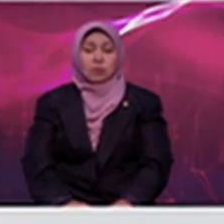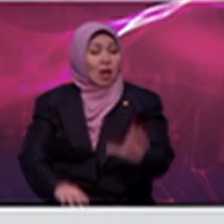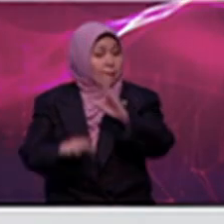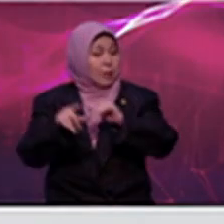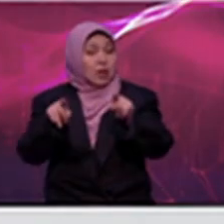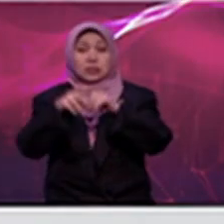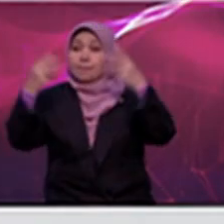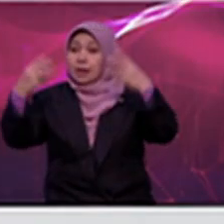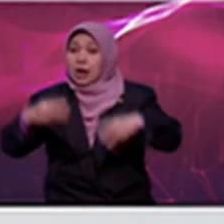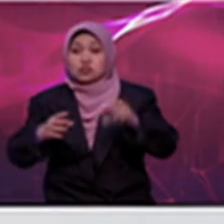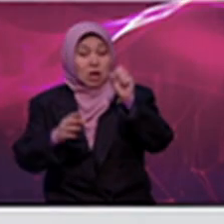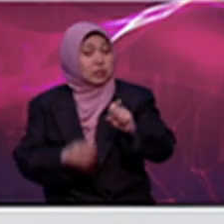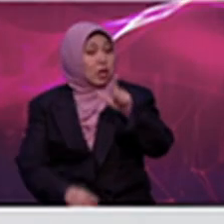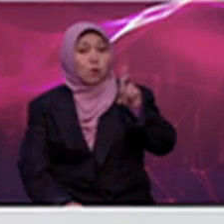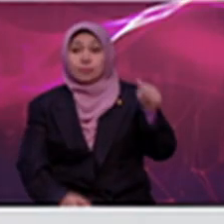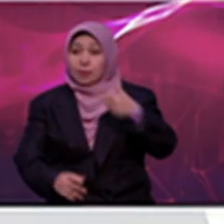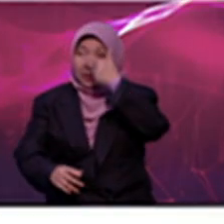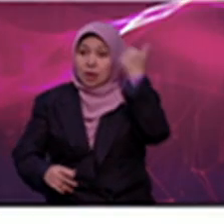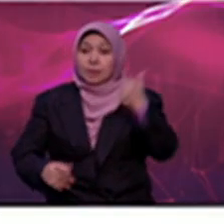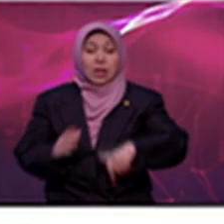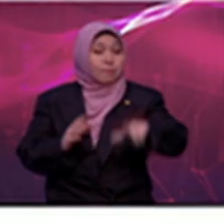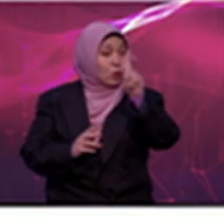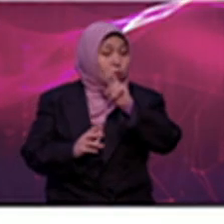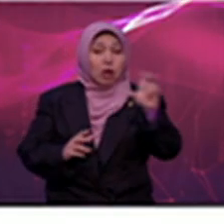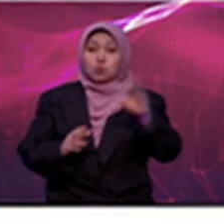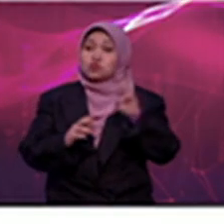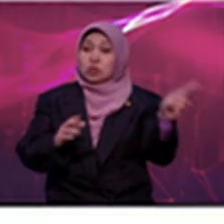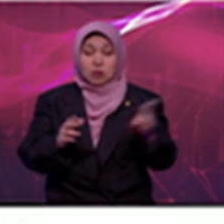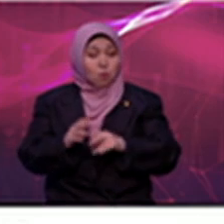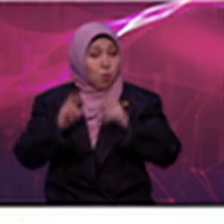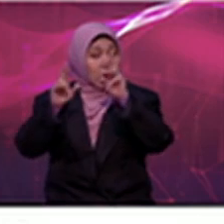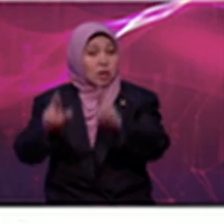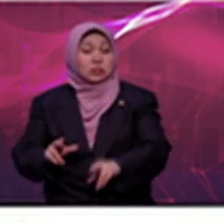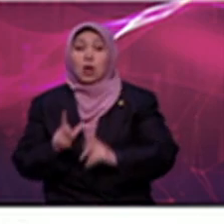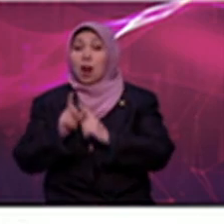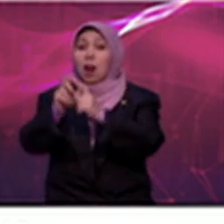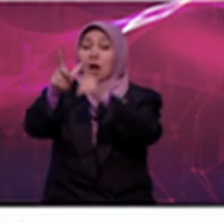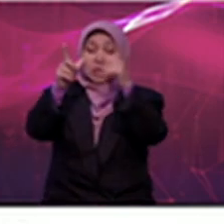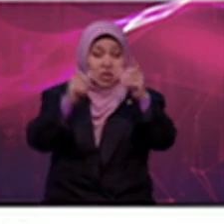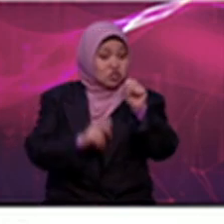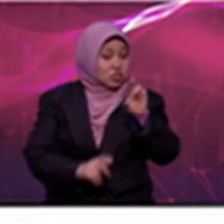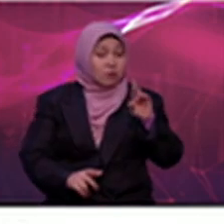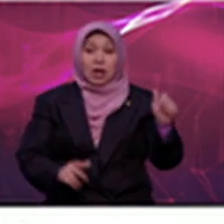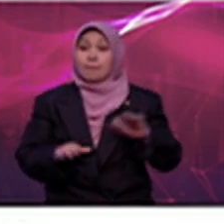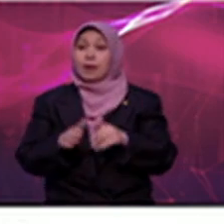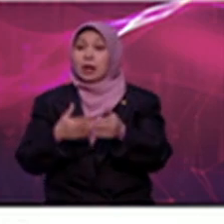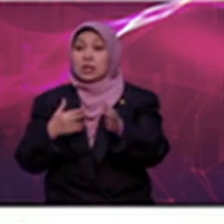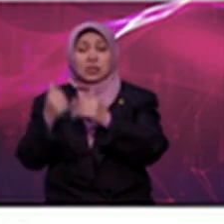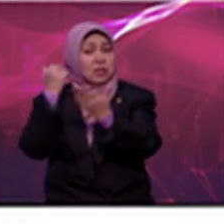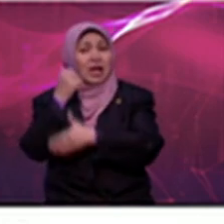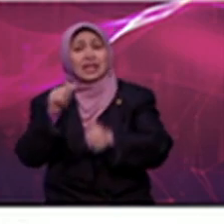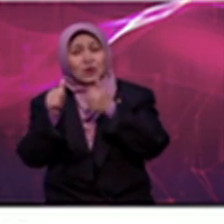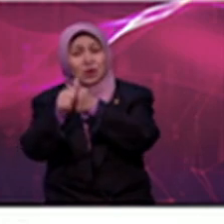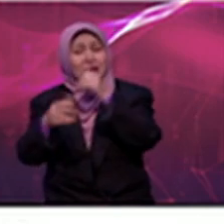Dalam pada itu perang di selatan lubnan menyebabkan lebih 200 r000 penduduknya melarikan diri ke Syria bagaimanapun negara yang